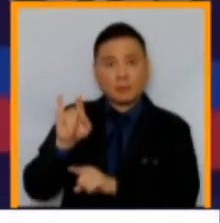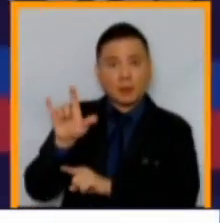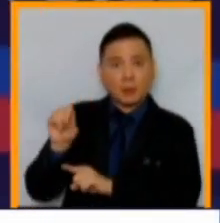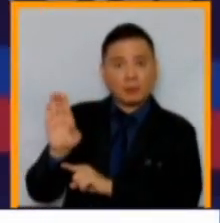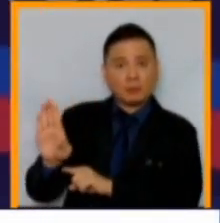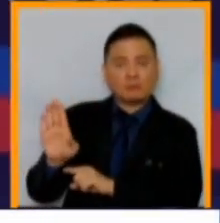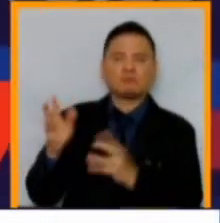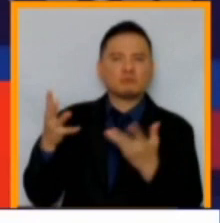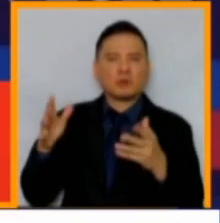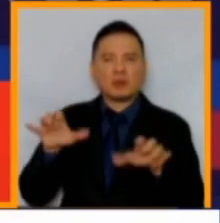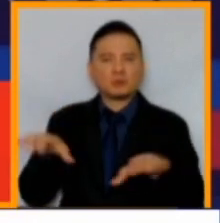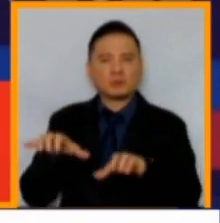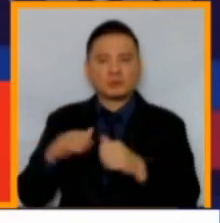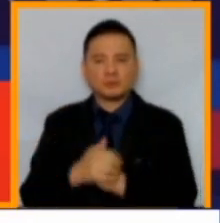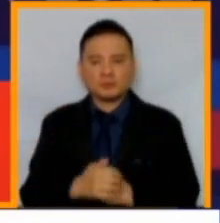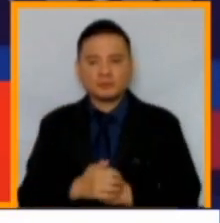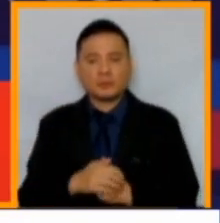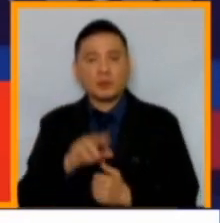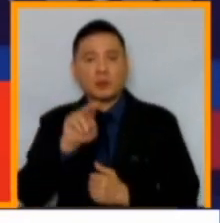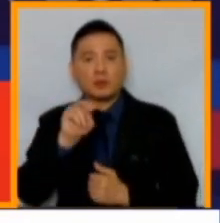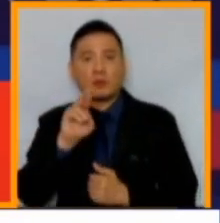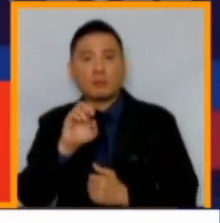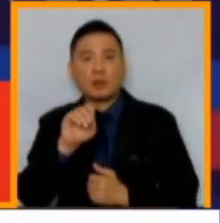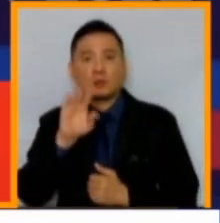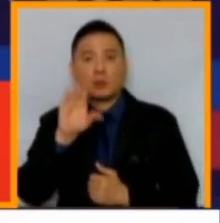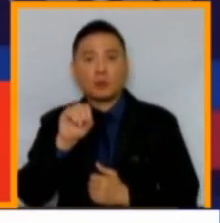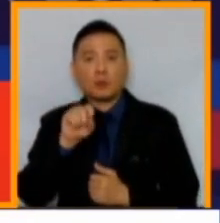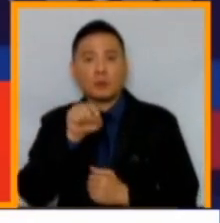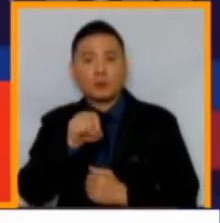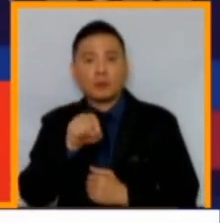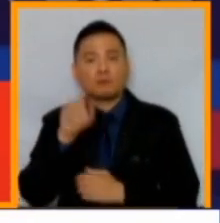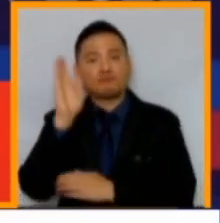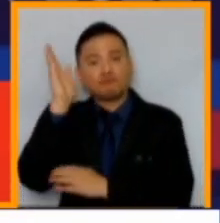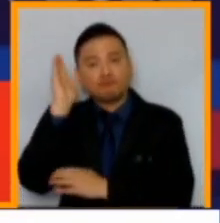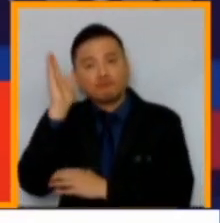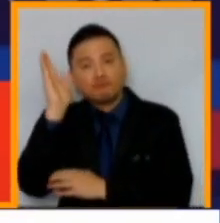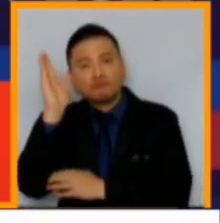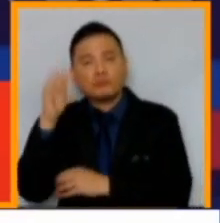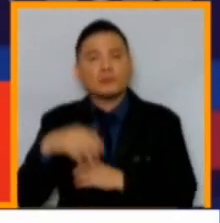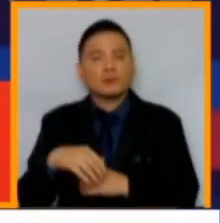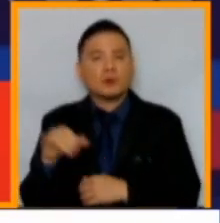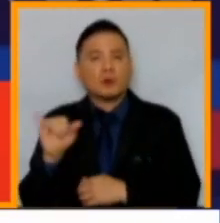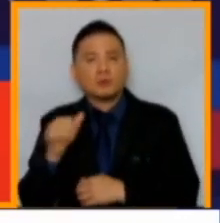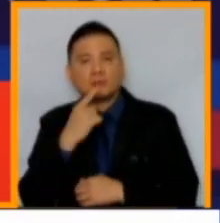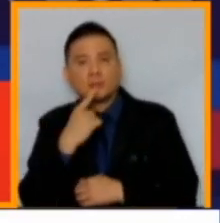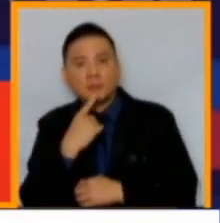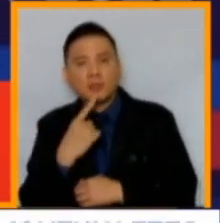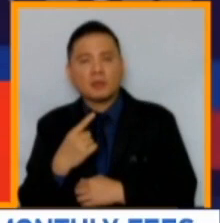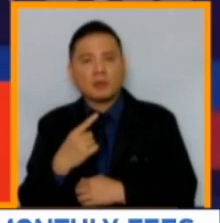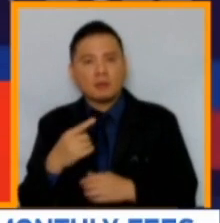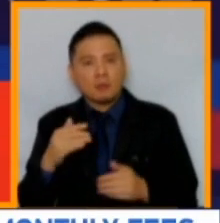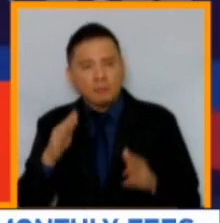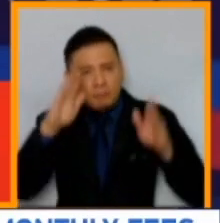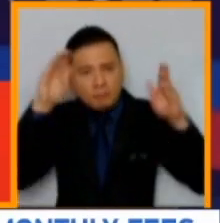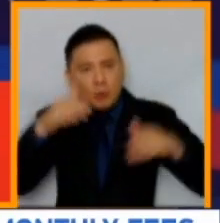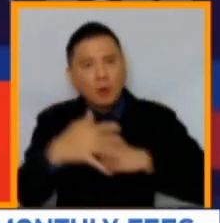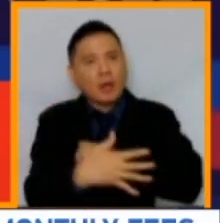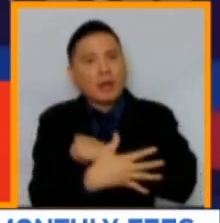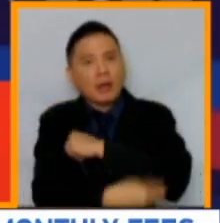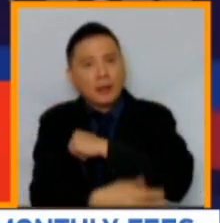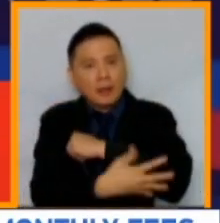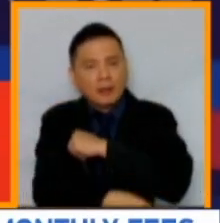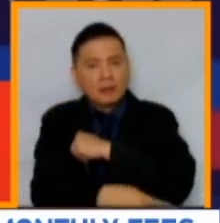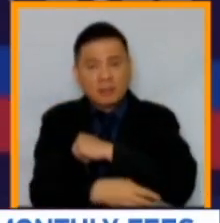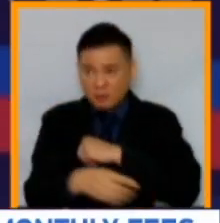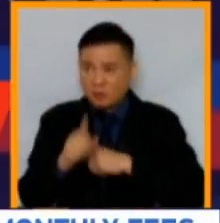Norberto Gonzalez at naglabas ng sentimiento sa anya'y pag-etsepuera sa mga mahihirap pagdating sa usaping politikal. Isa